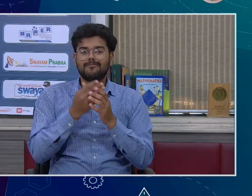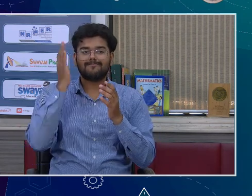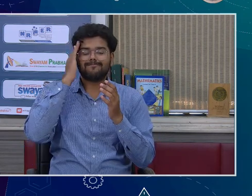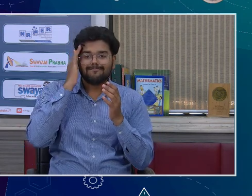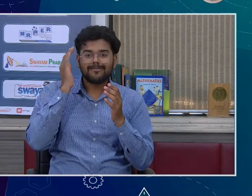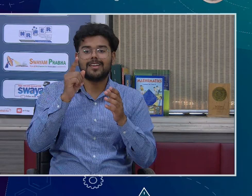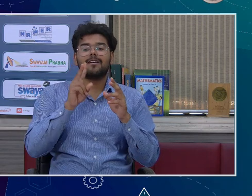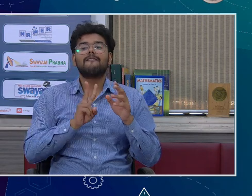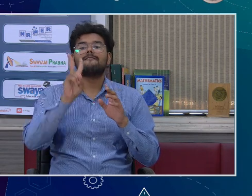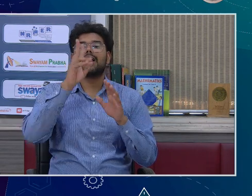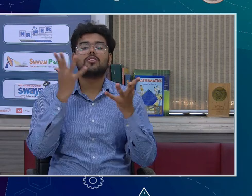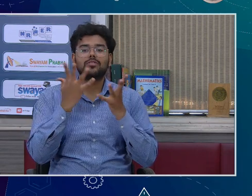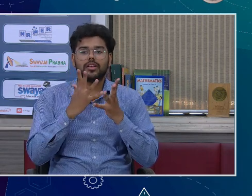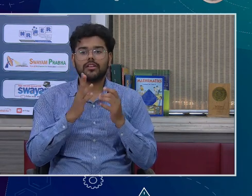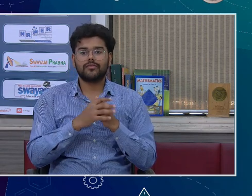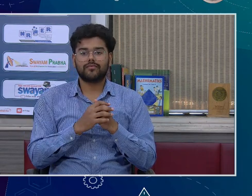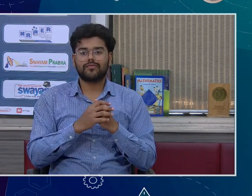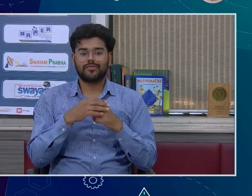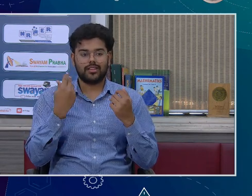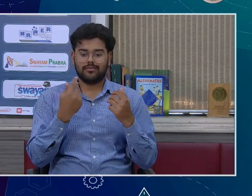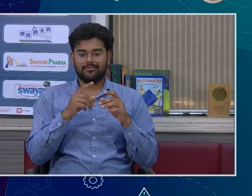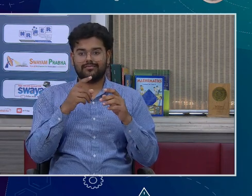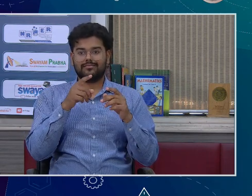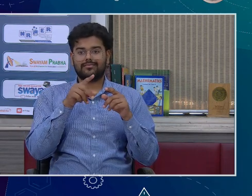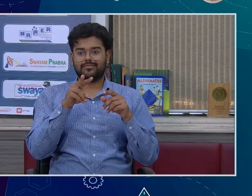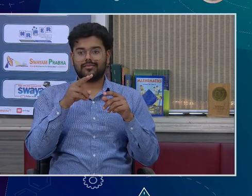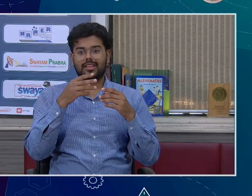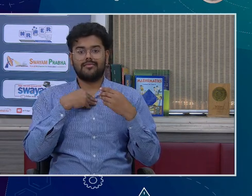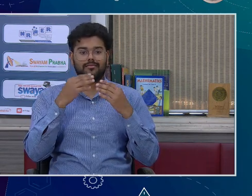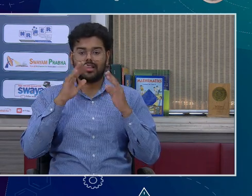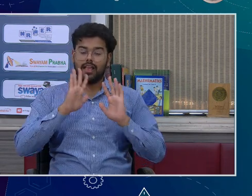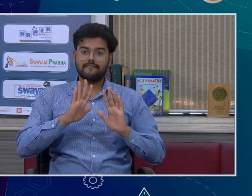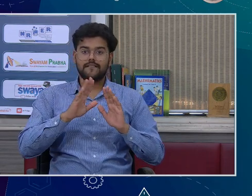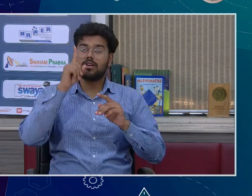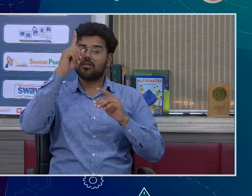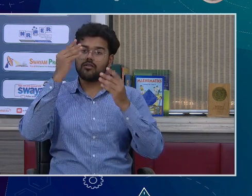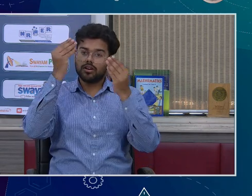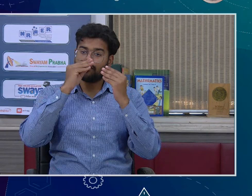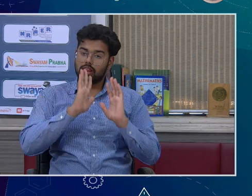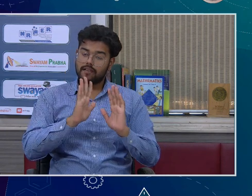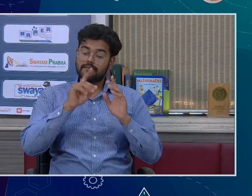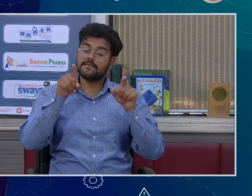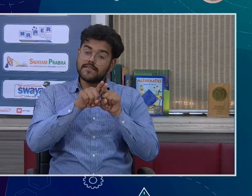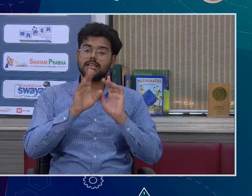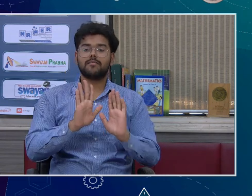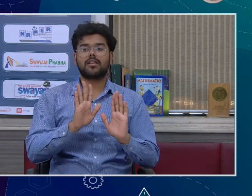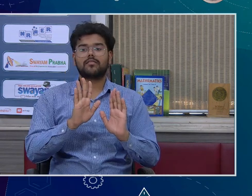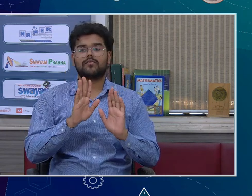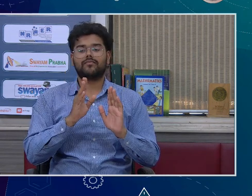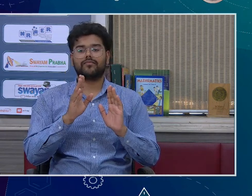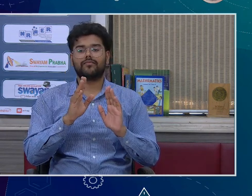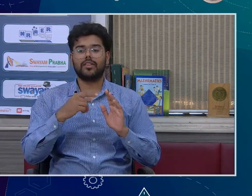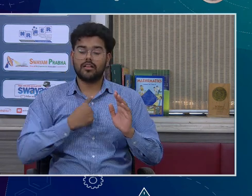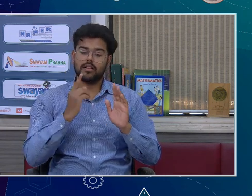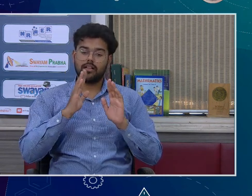ourselves. कि आपके पास जो है आप जैसे हो आप वैसे ही सबसे अच्छे हो. प्लीज वैल्यू योरसेल्फ, गिव